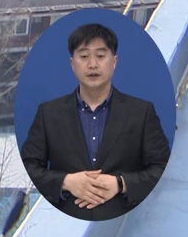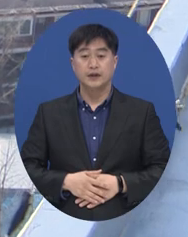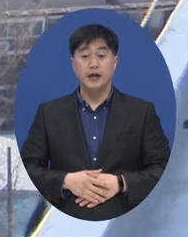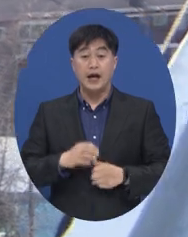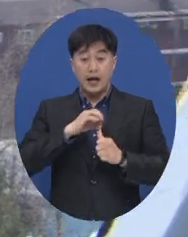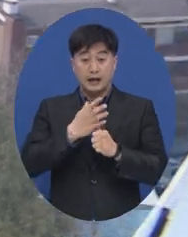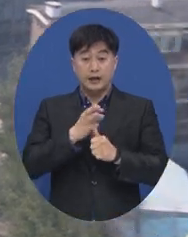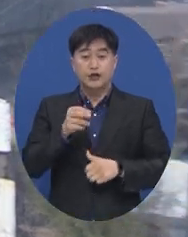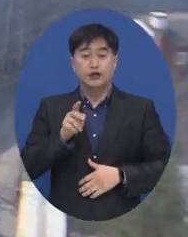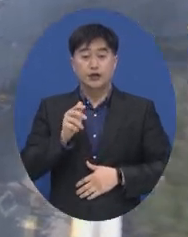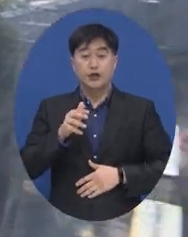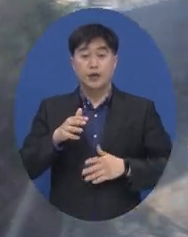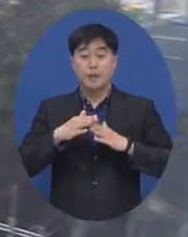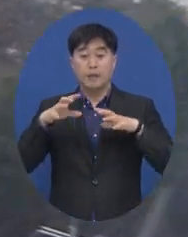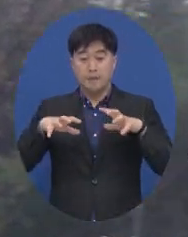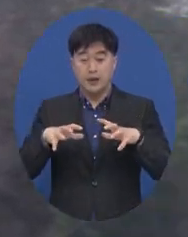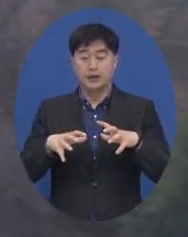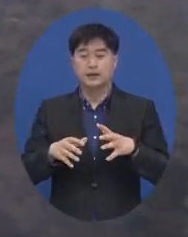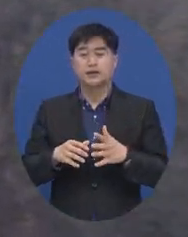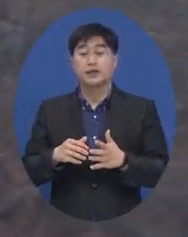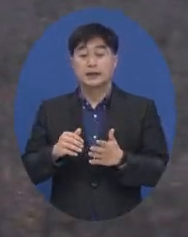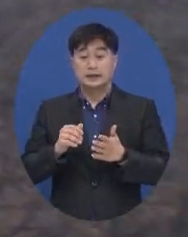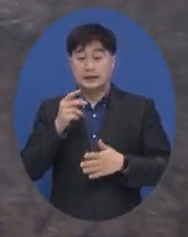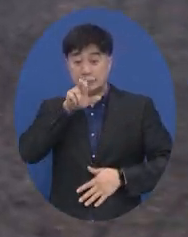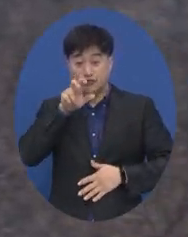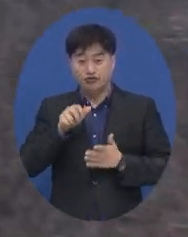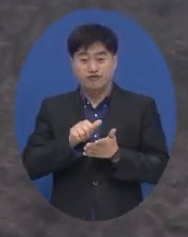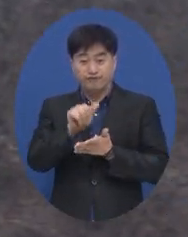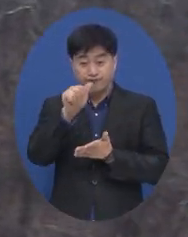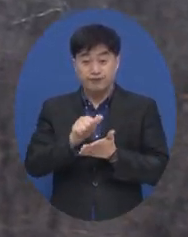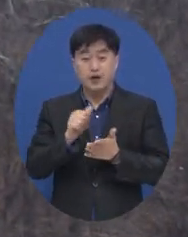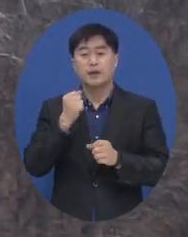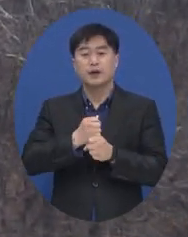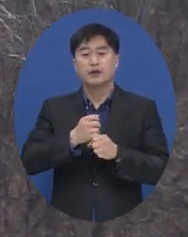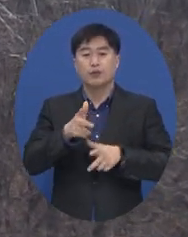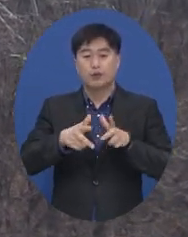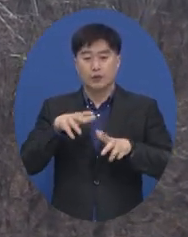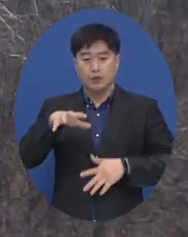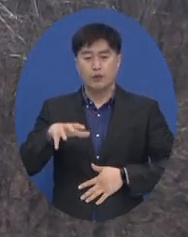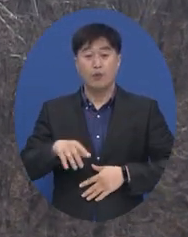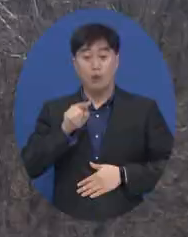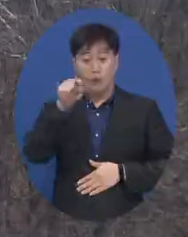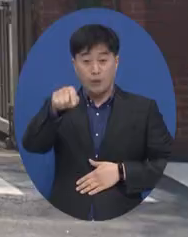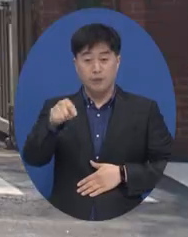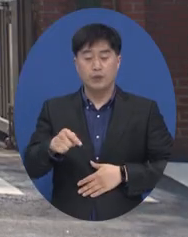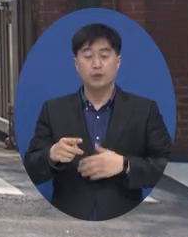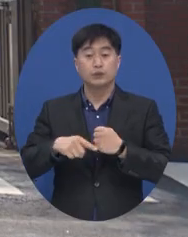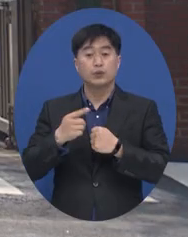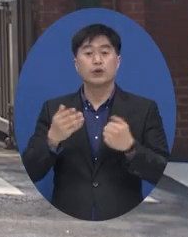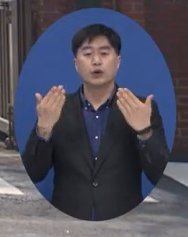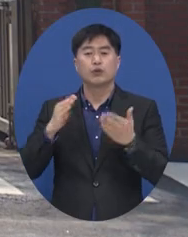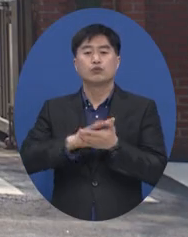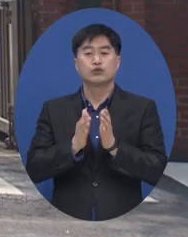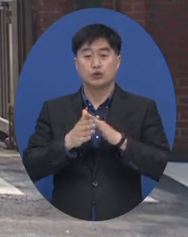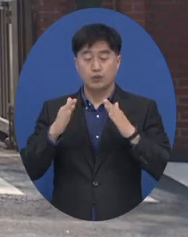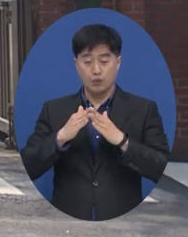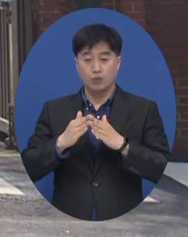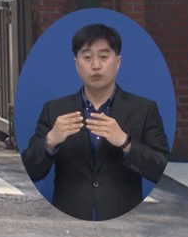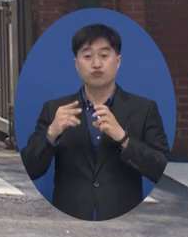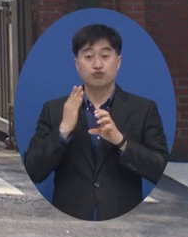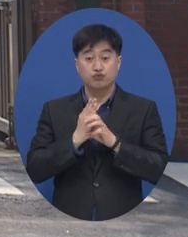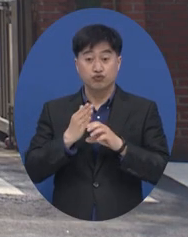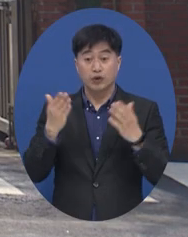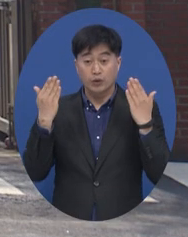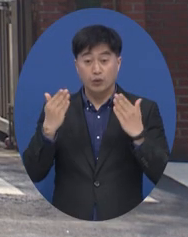안양 연현마을에 위치한 콘크리트 제조 공장입니다. 이 공장 맞은편엔 초등학교를 시작으로 유치원과 중학교, 주택단지가